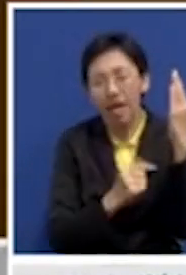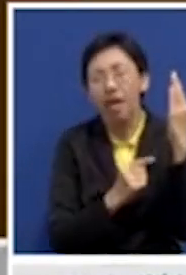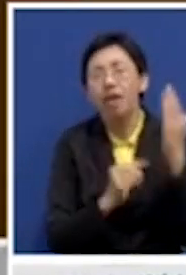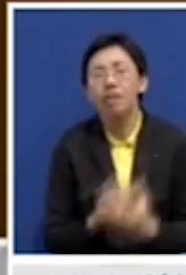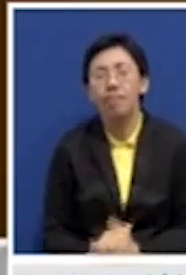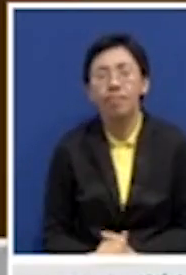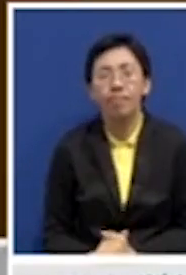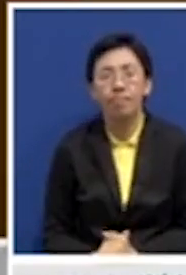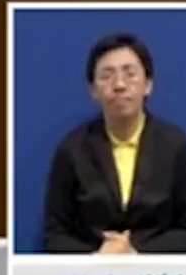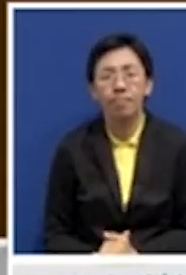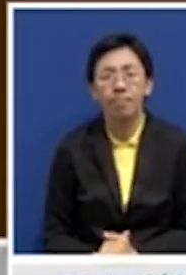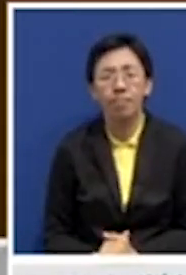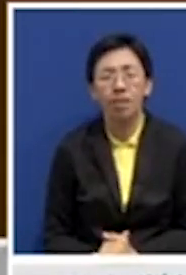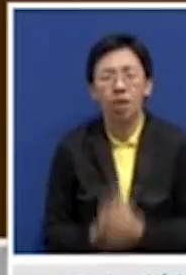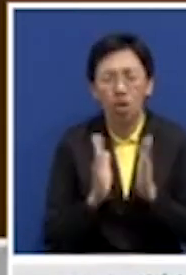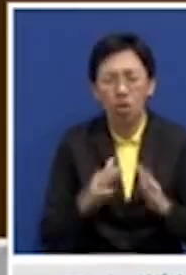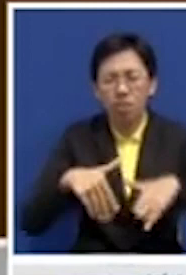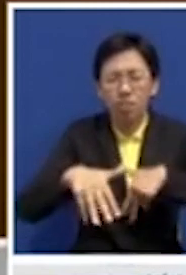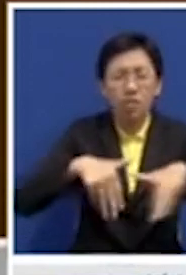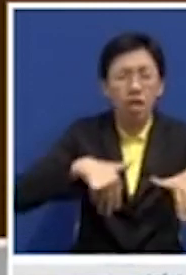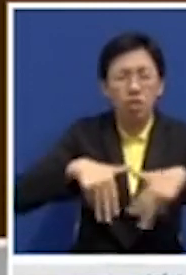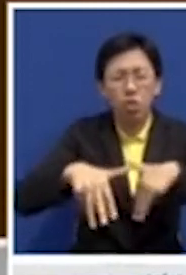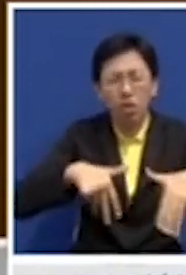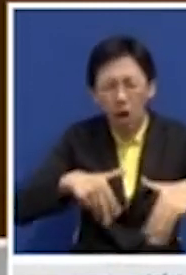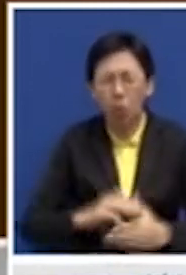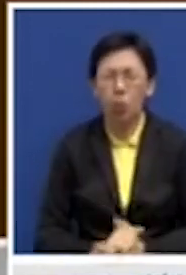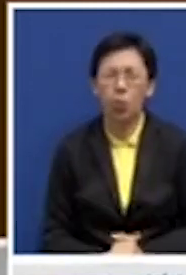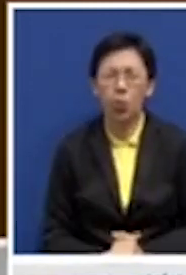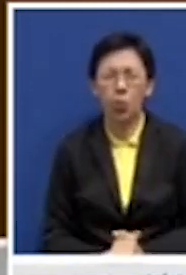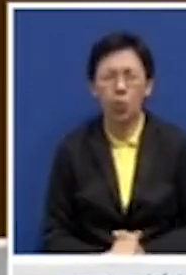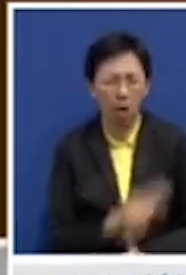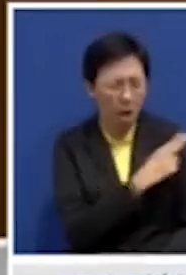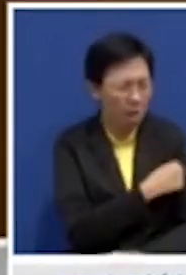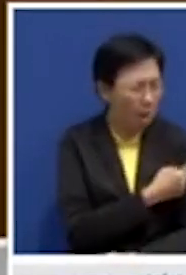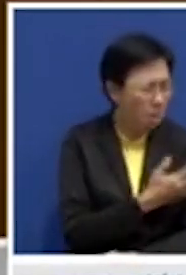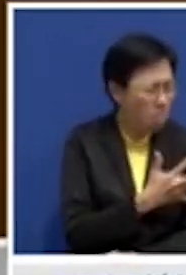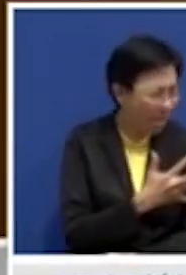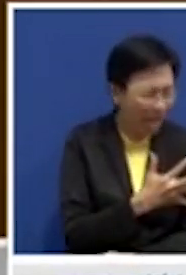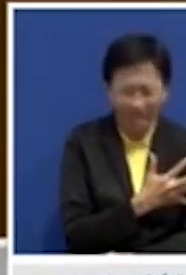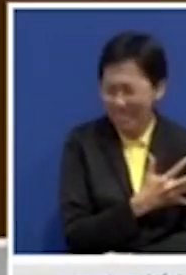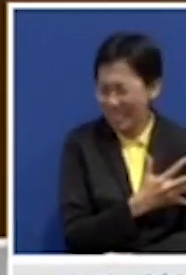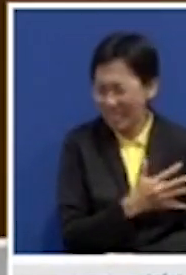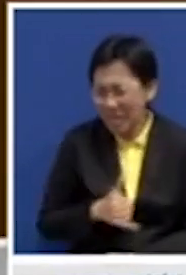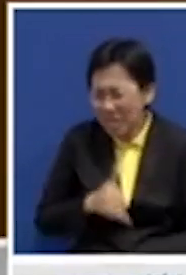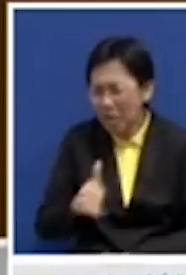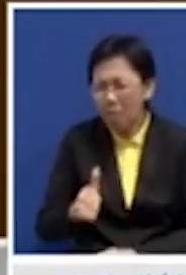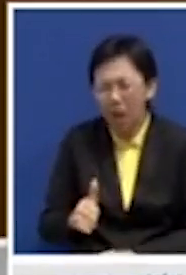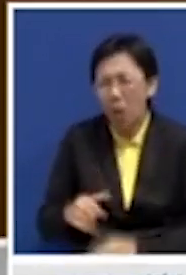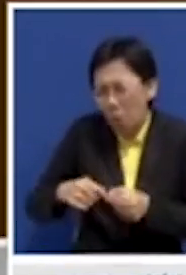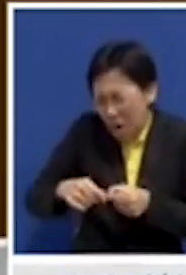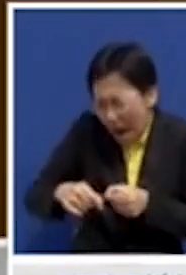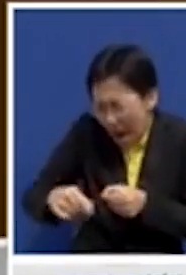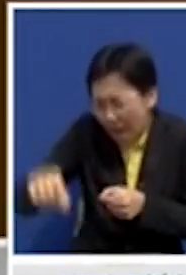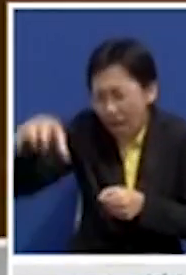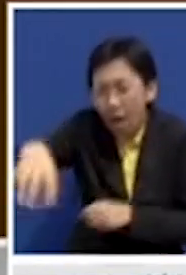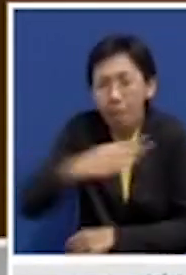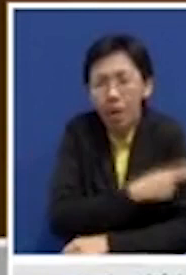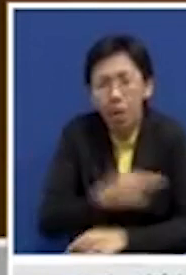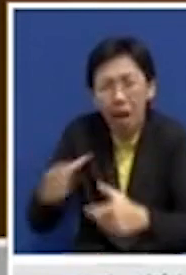ดภาระที่พี่น้องประชาชนจะต้องไปรับการบริการตามโรงพยาบาลใหญ่ๆโรงพยาบาลชุมช